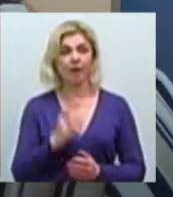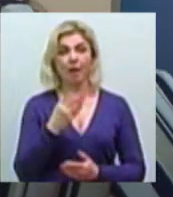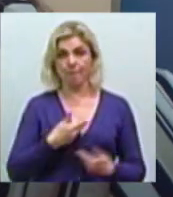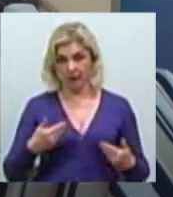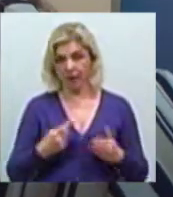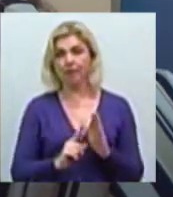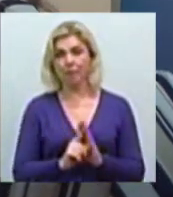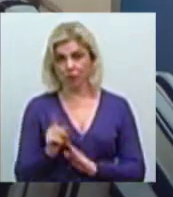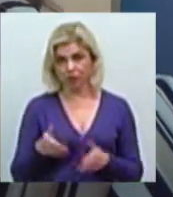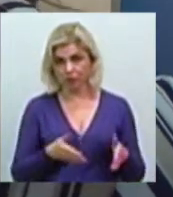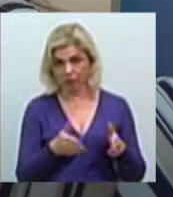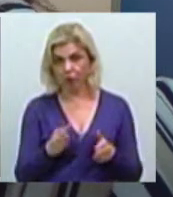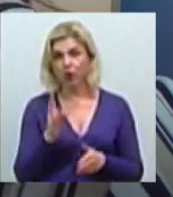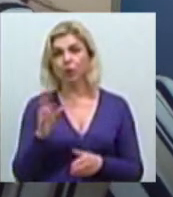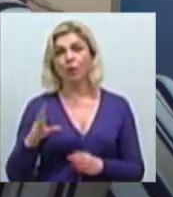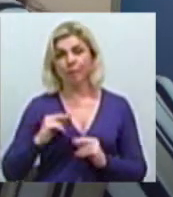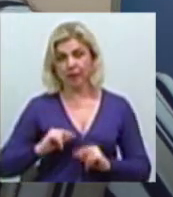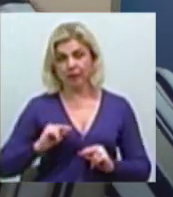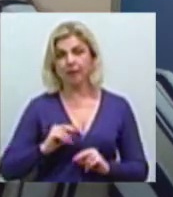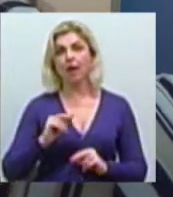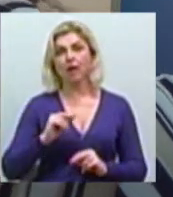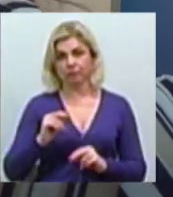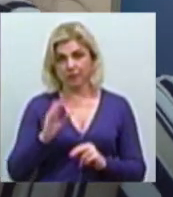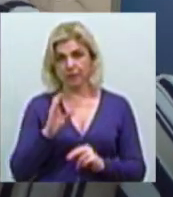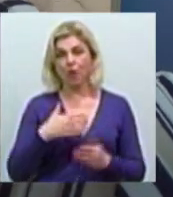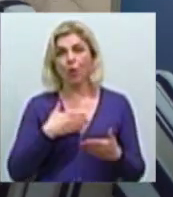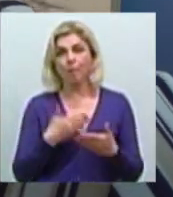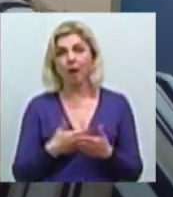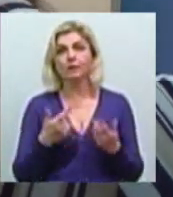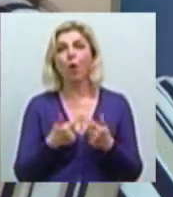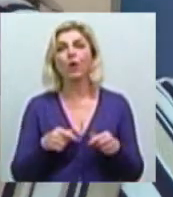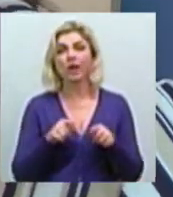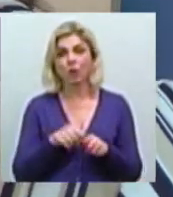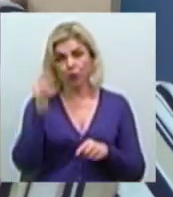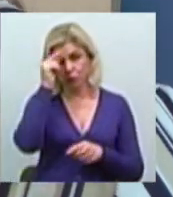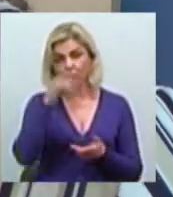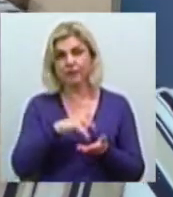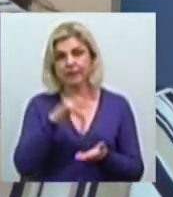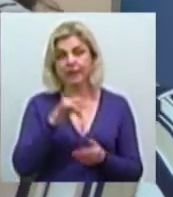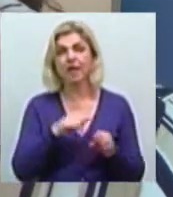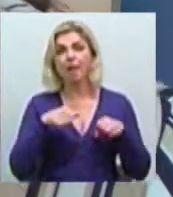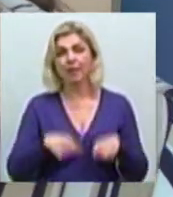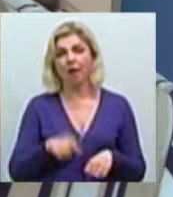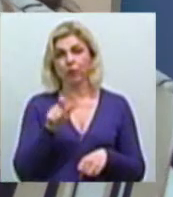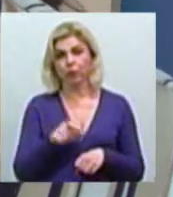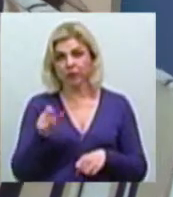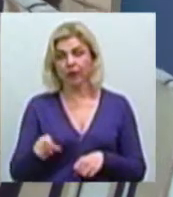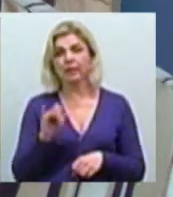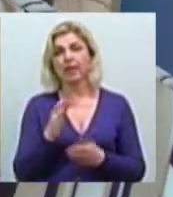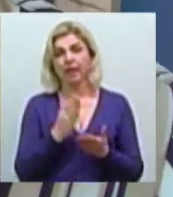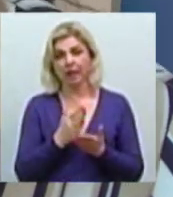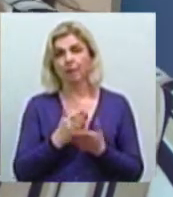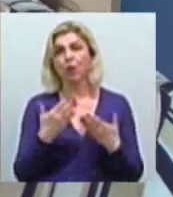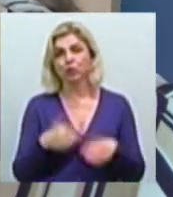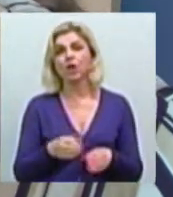ми плідно співпрацюємо з громадською організацією «Учбовий центр справ людини» і громадською організацією «Викривач». Ми вже мали певні деякі